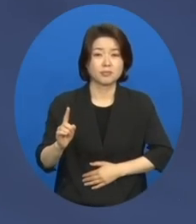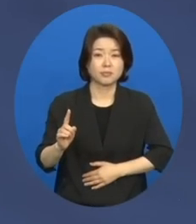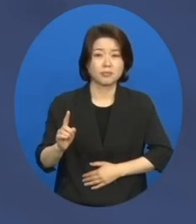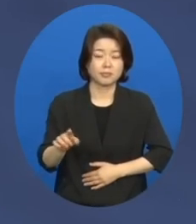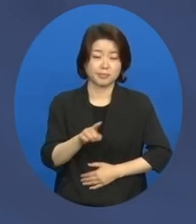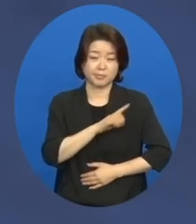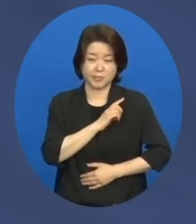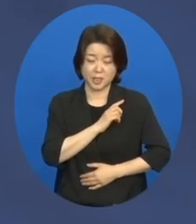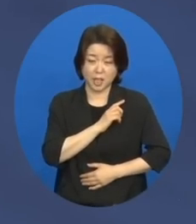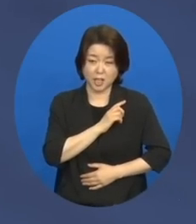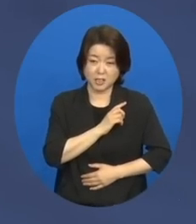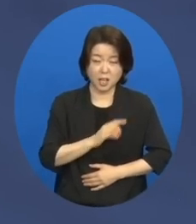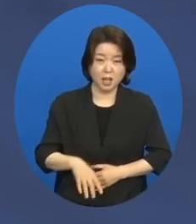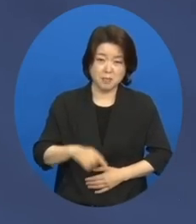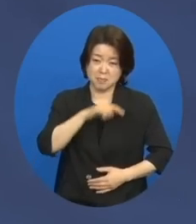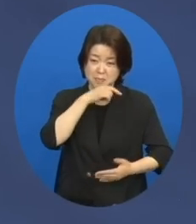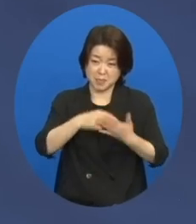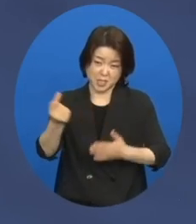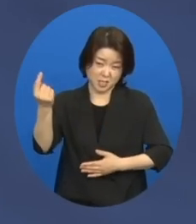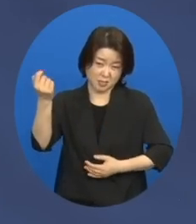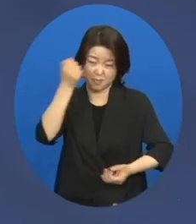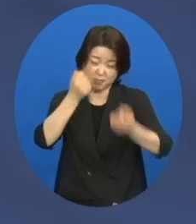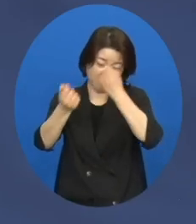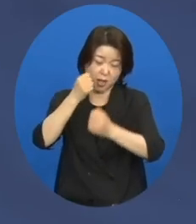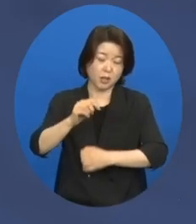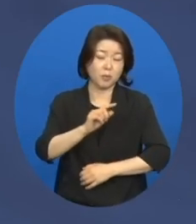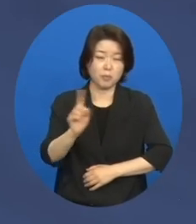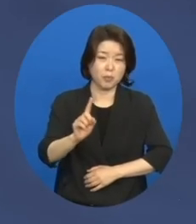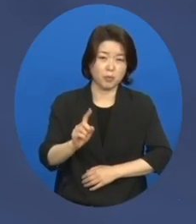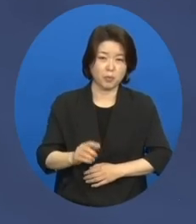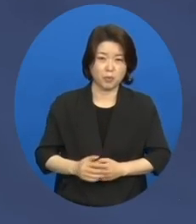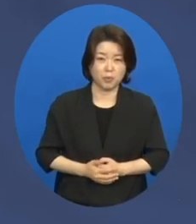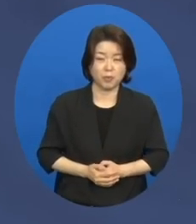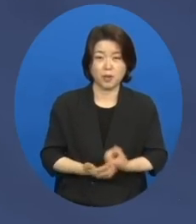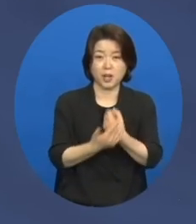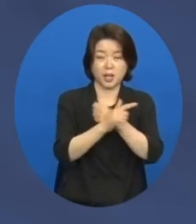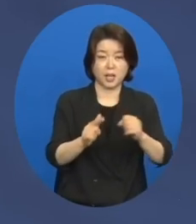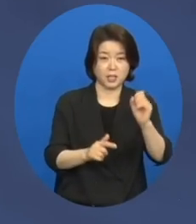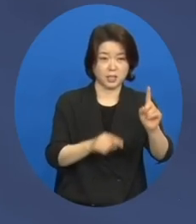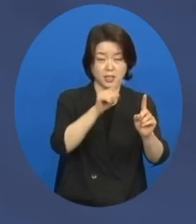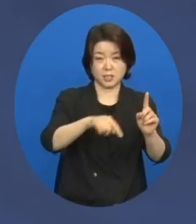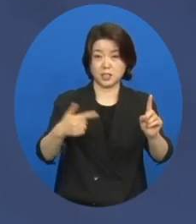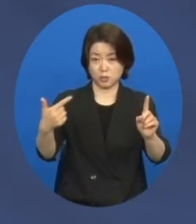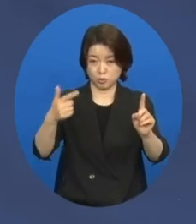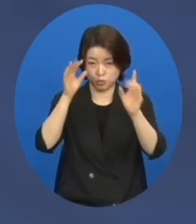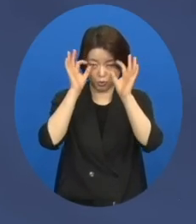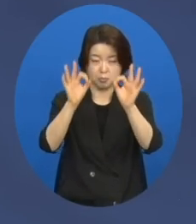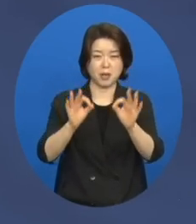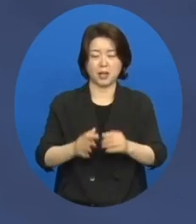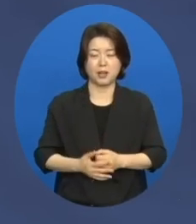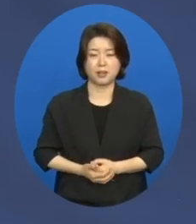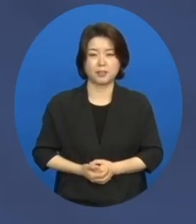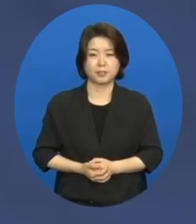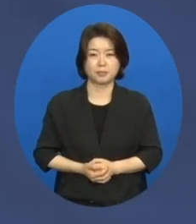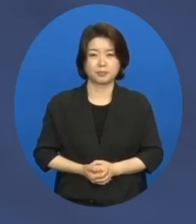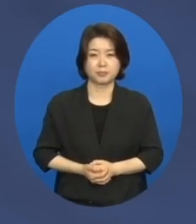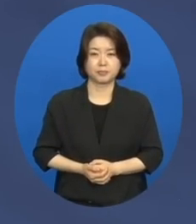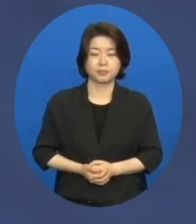가장 치명적인 일이냐면요, 여기 갈라디아서 1장 6절로 가보시겠습니다. 갈라디아서 1장